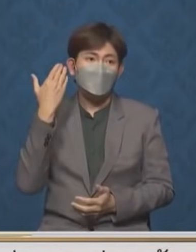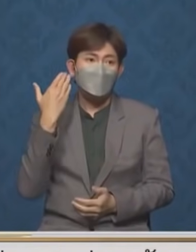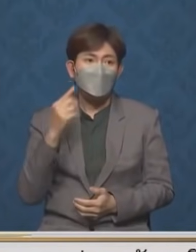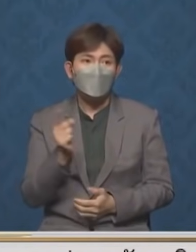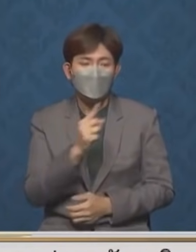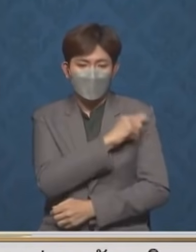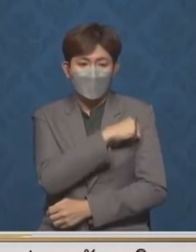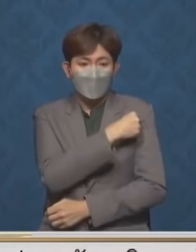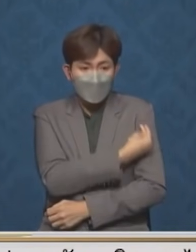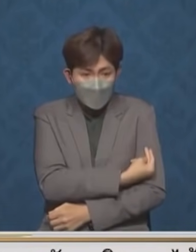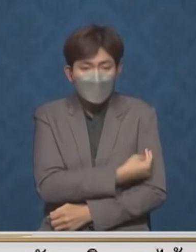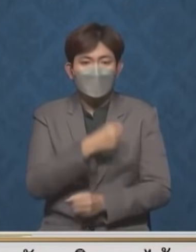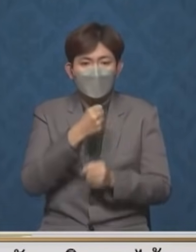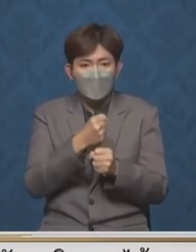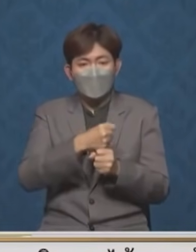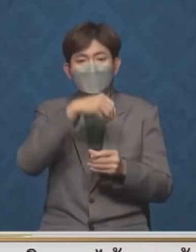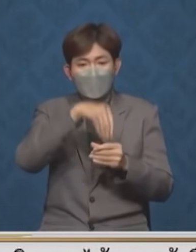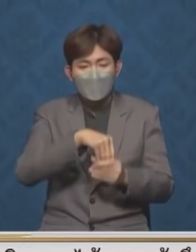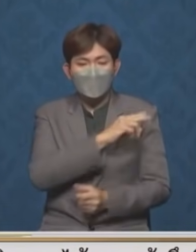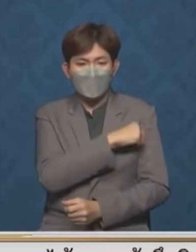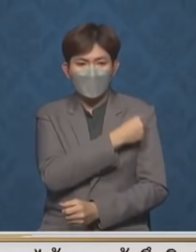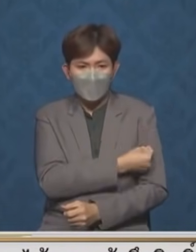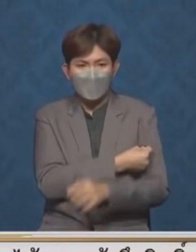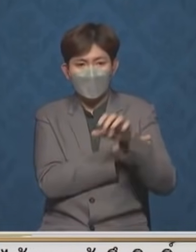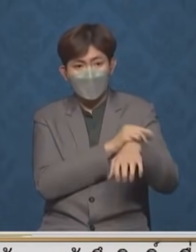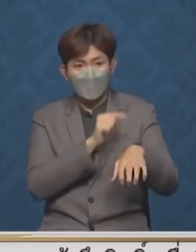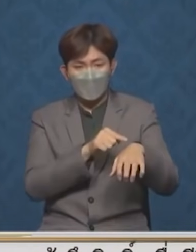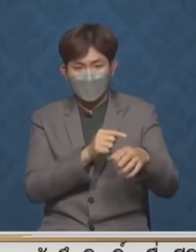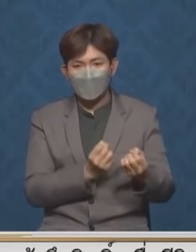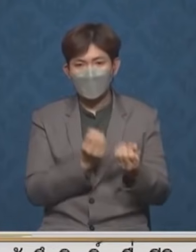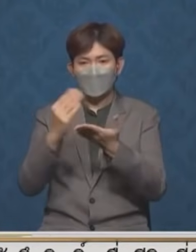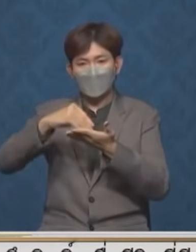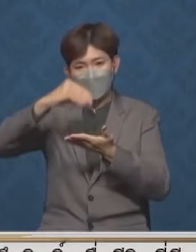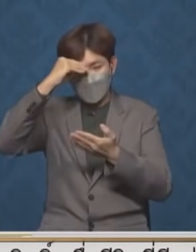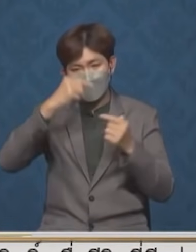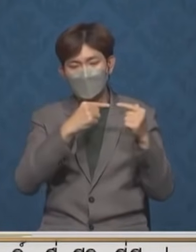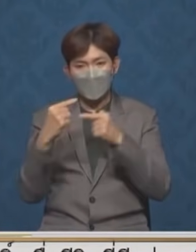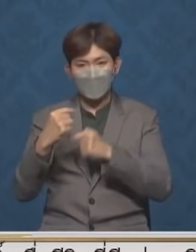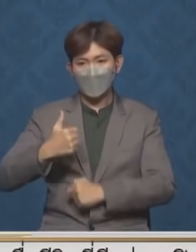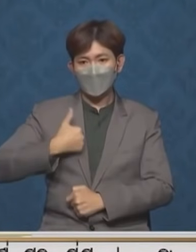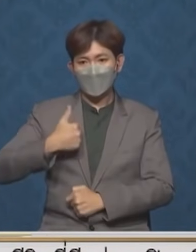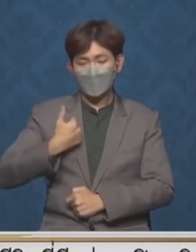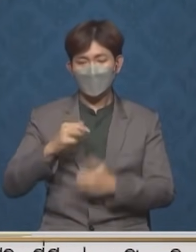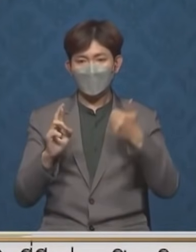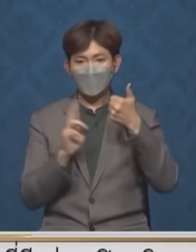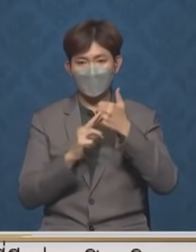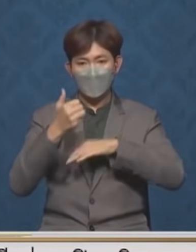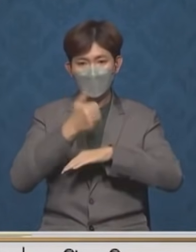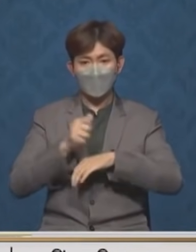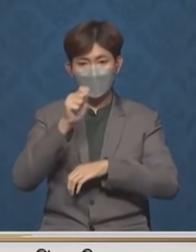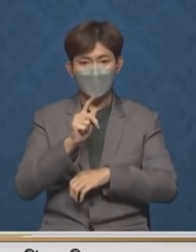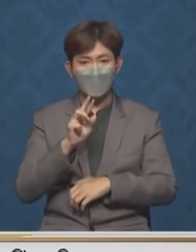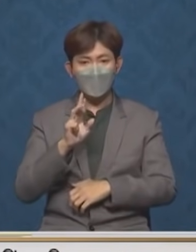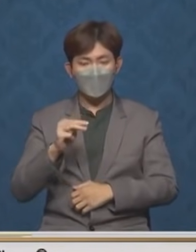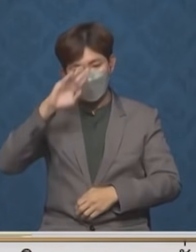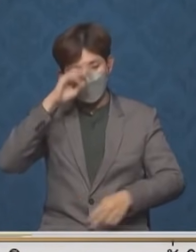หมอโรงพยาบาลนะครับส่งไปศึกษาต่อต่างประเทศที่ประเทศแคนาดารองอธิบดีกรมควบคุมโรคชี้แจงว่าอะไรฮะ